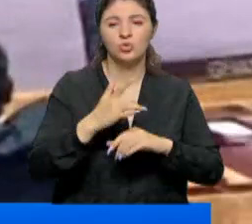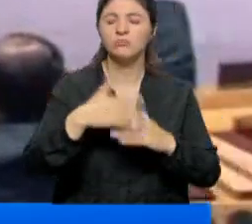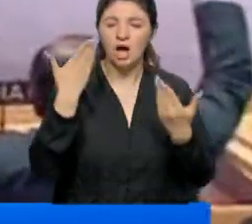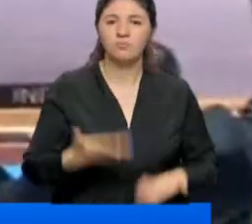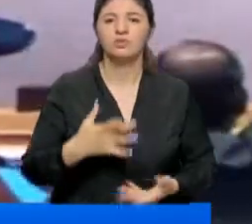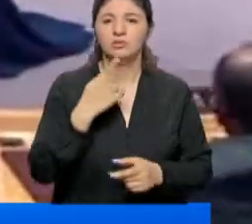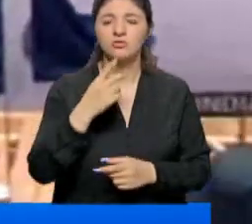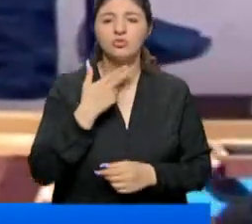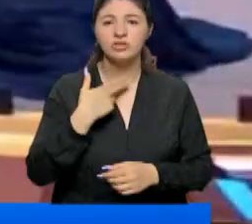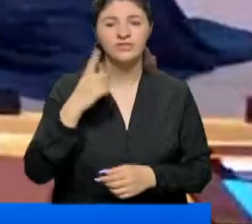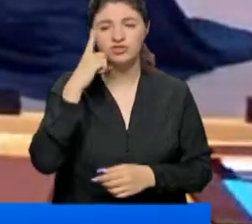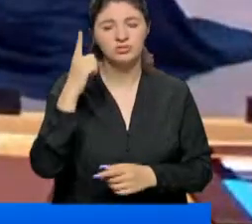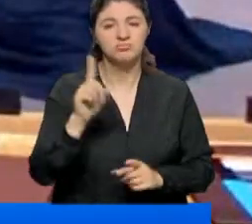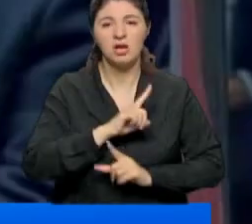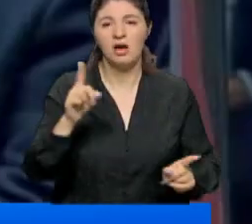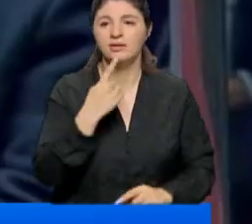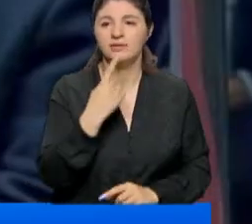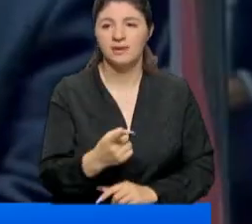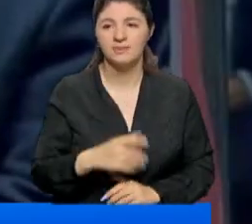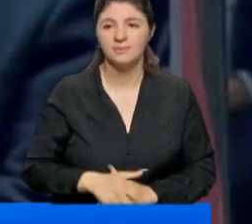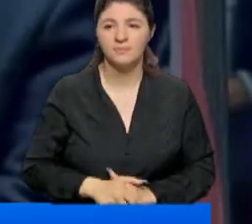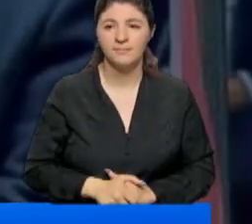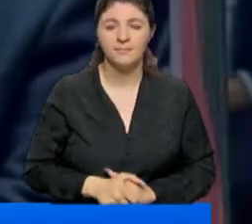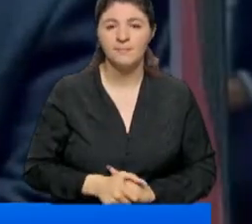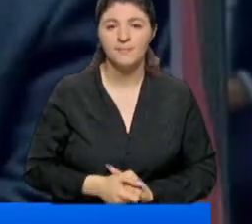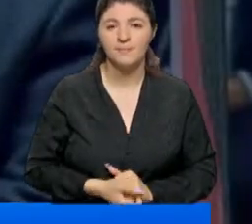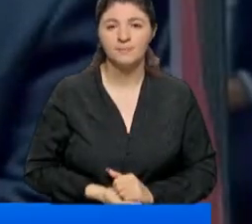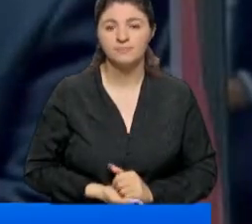kararı onaylarken Rusya ve Çin'den veto geldi